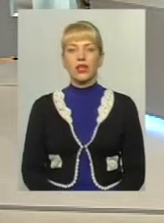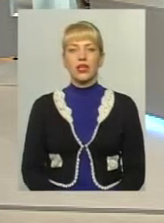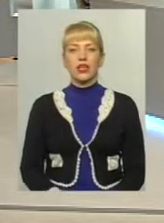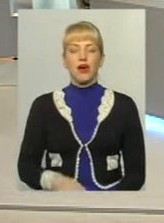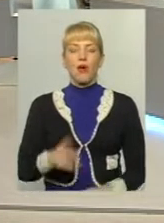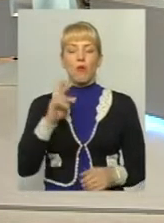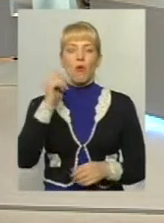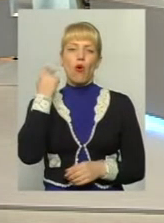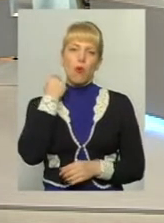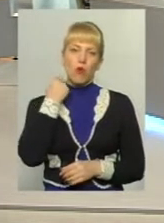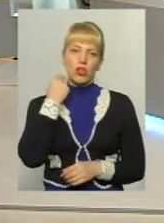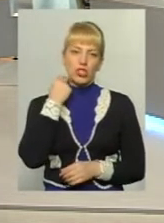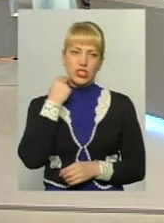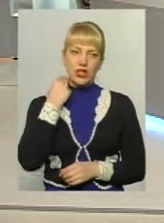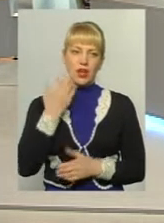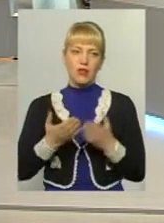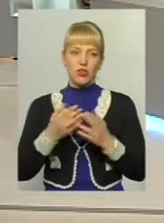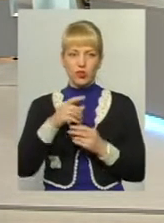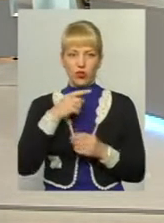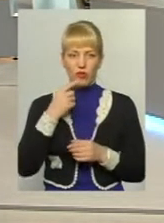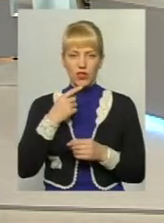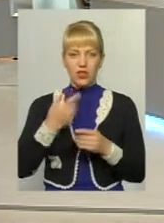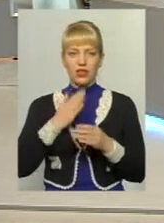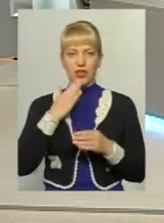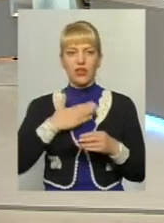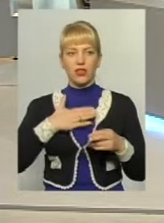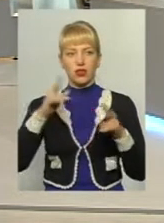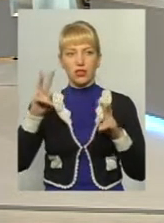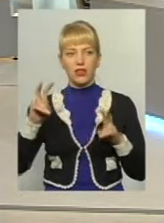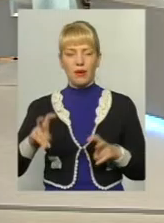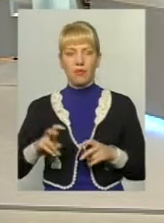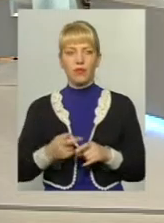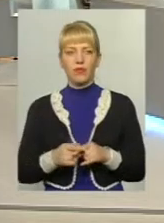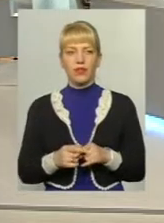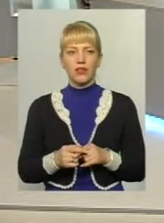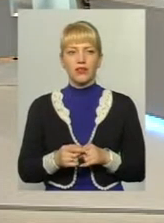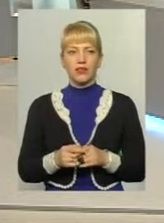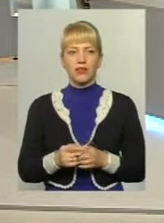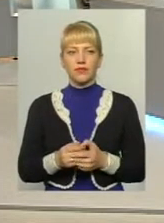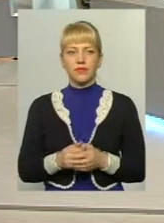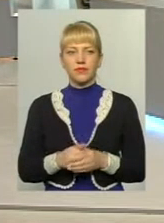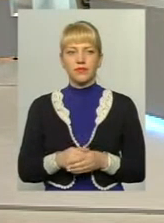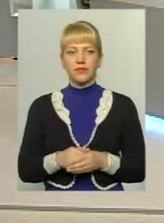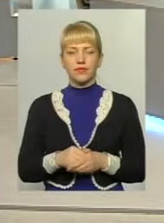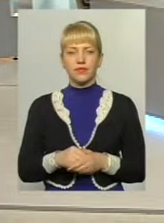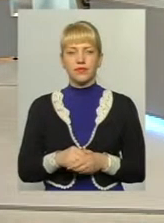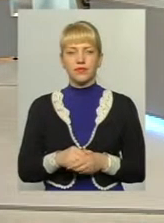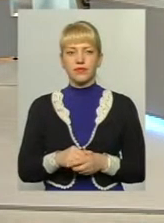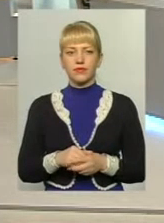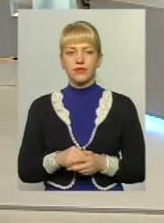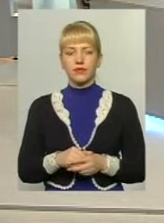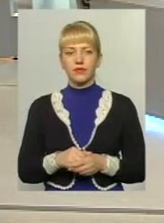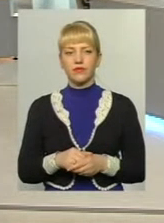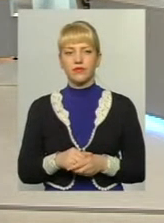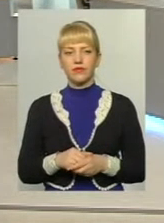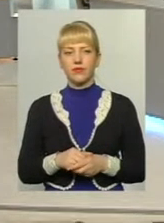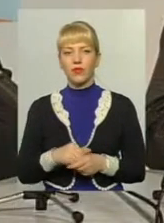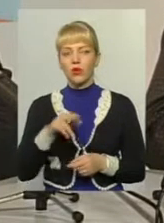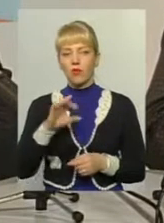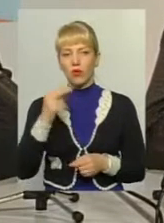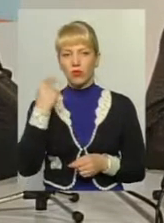оперативної подачі інформації щодо обсягів відшкодування по субсидіям на Київ із місцевих органів соціального захисту.